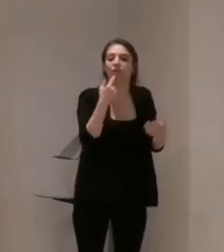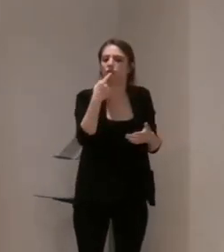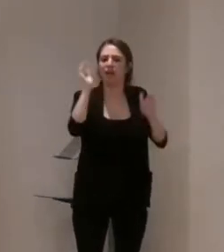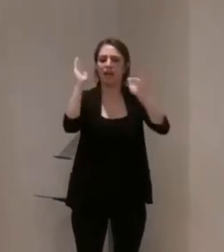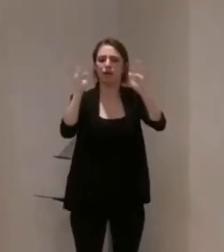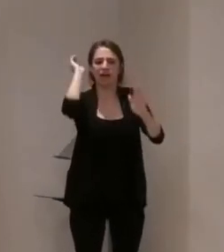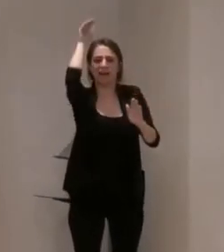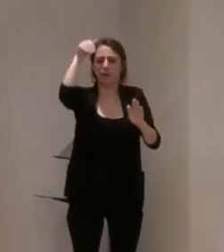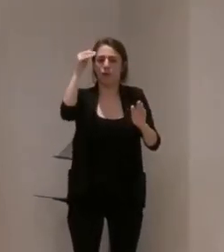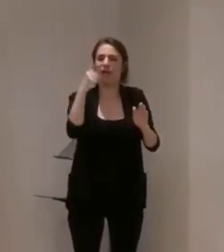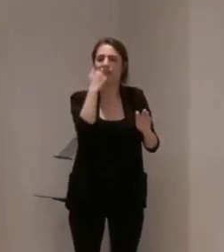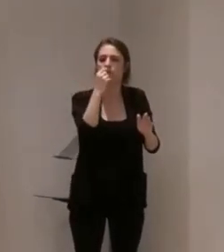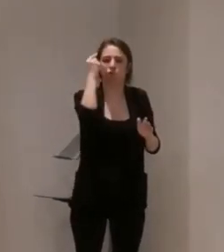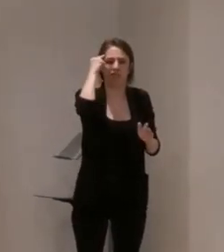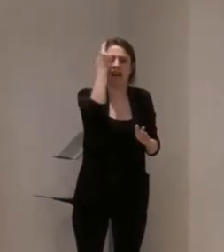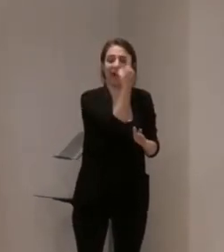d'abril